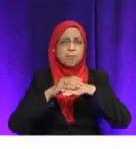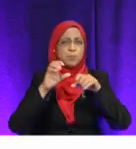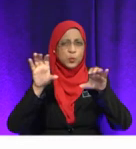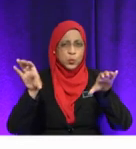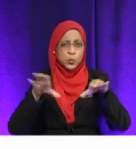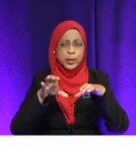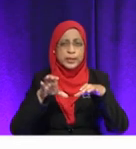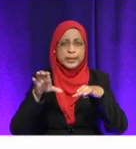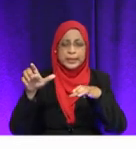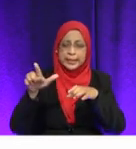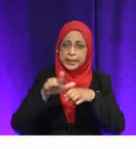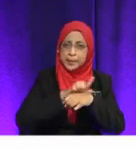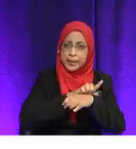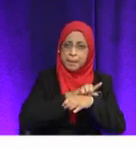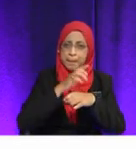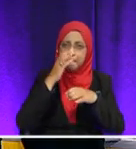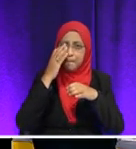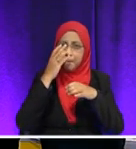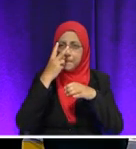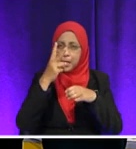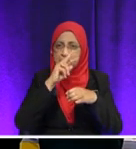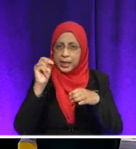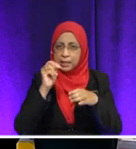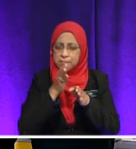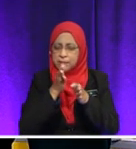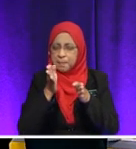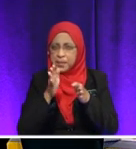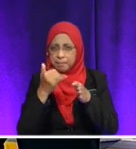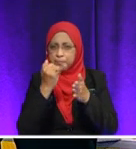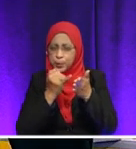pandangan Sisi itu jadi Kristen lengkap